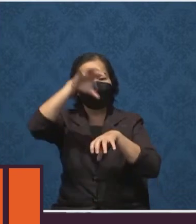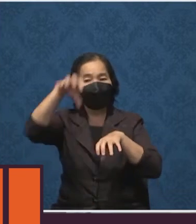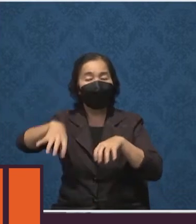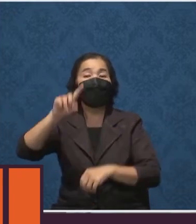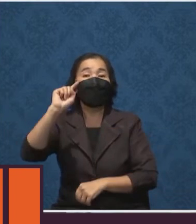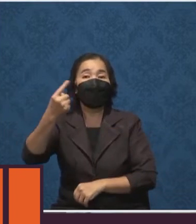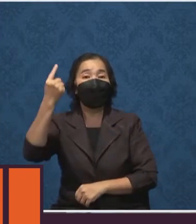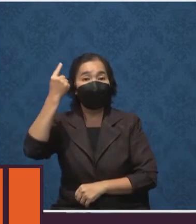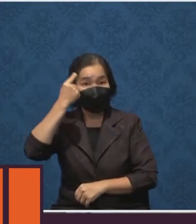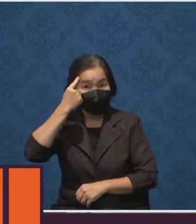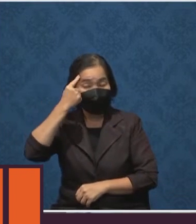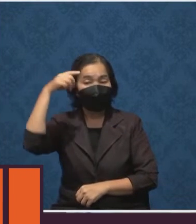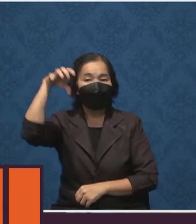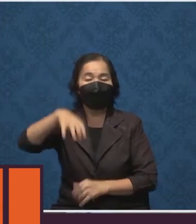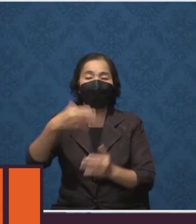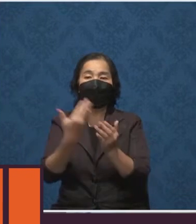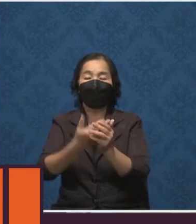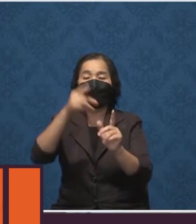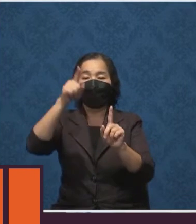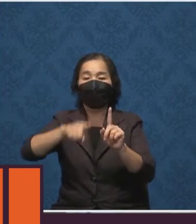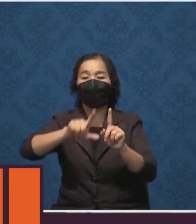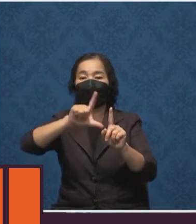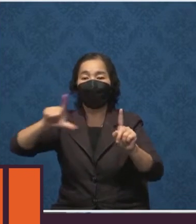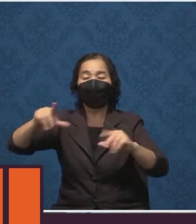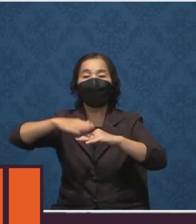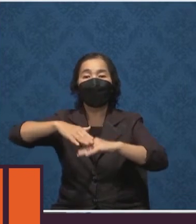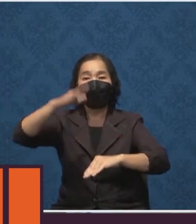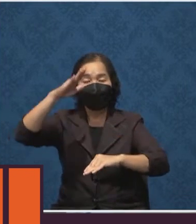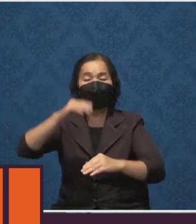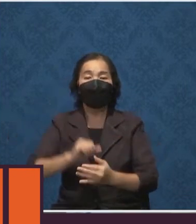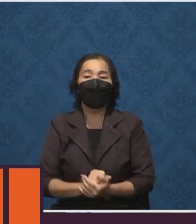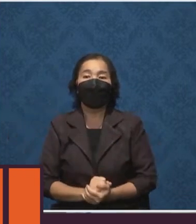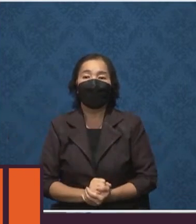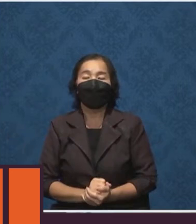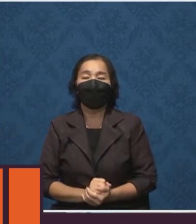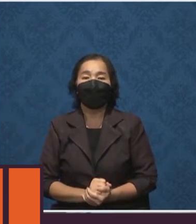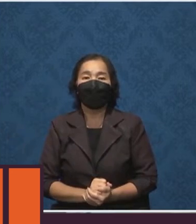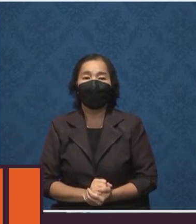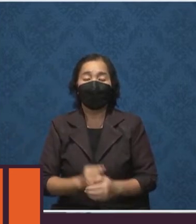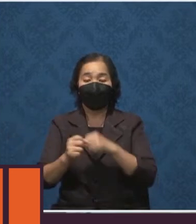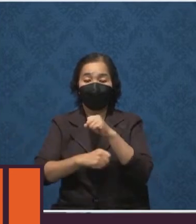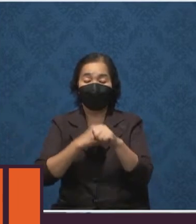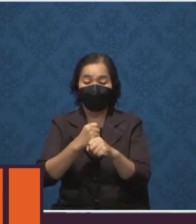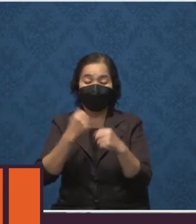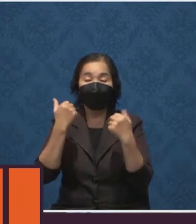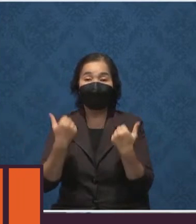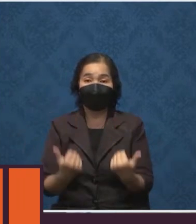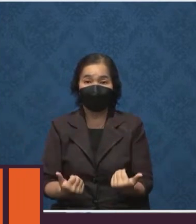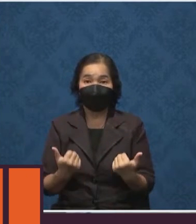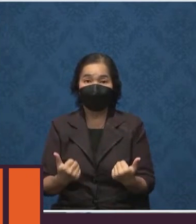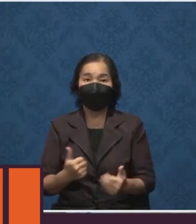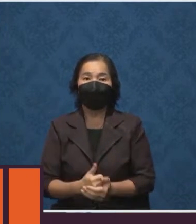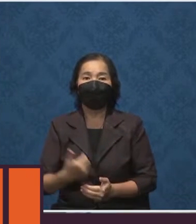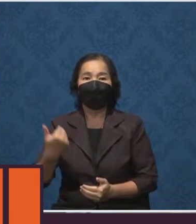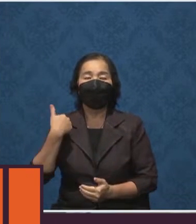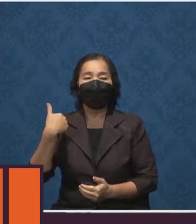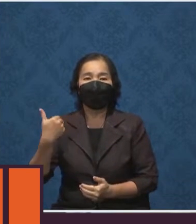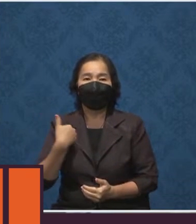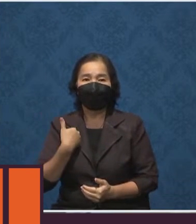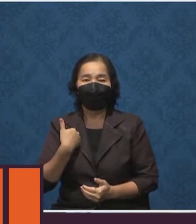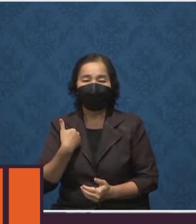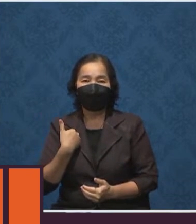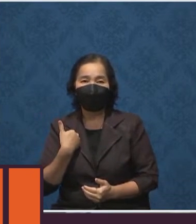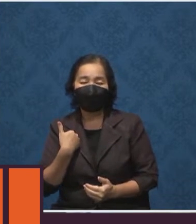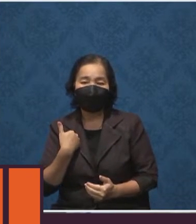ให่อีกพันล้าน เทามัดสก่โดยในปีน มีการแห่ขาเขามา